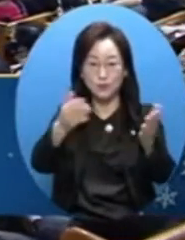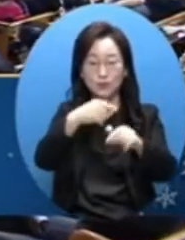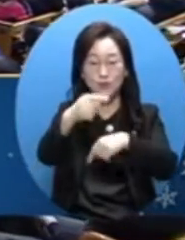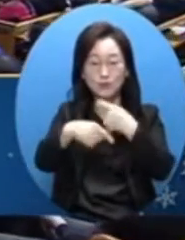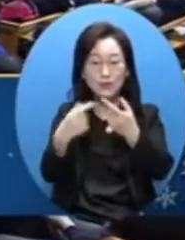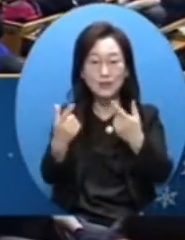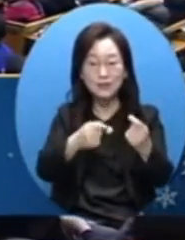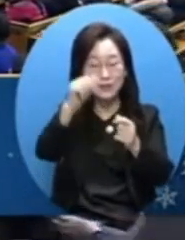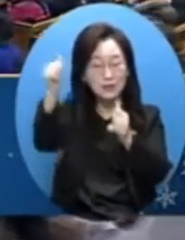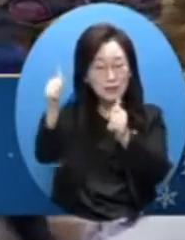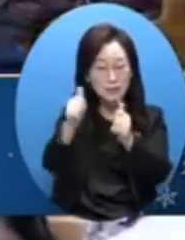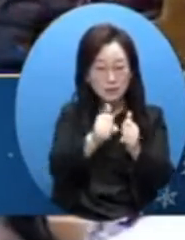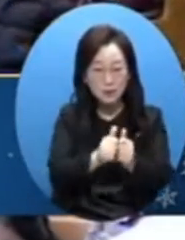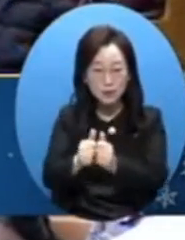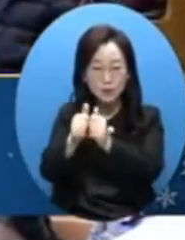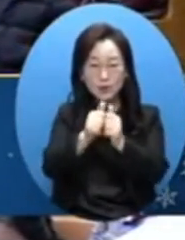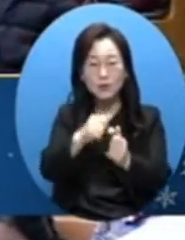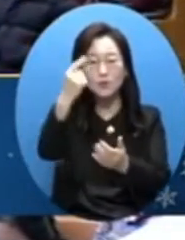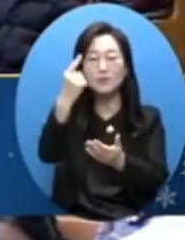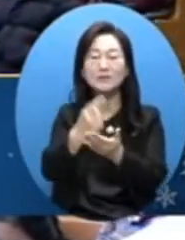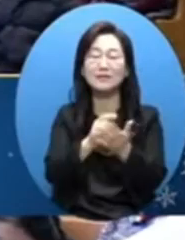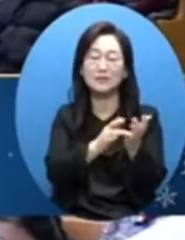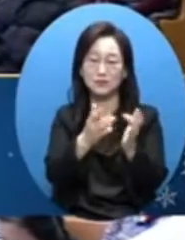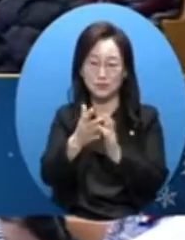바랍니다. 임마누엘로 오신 예수님.